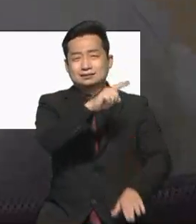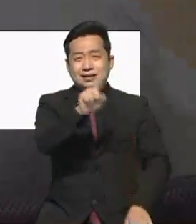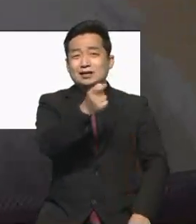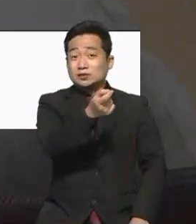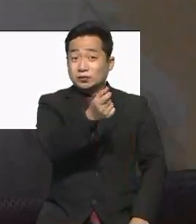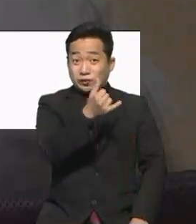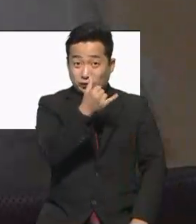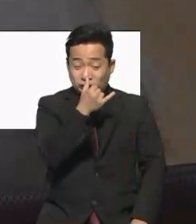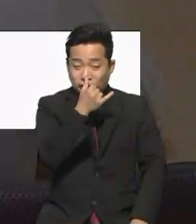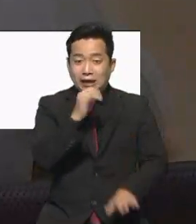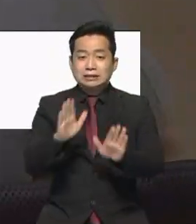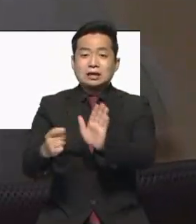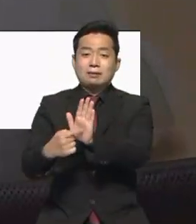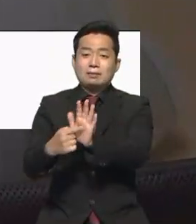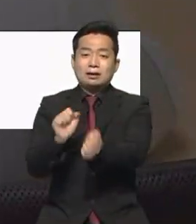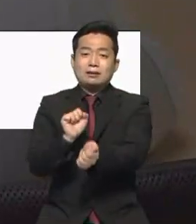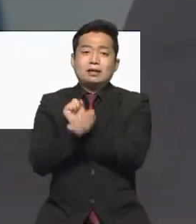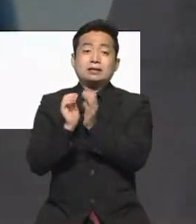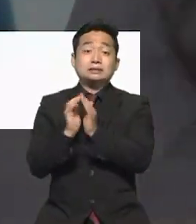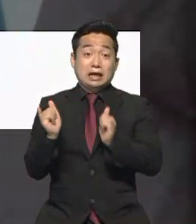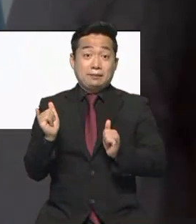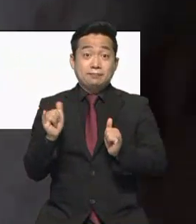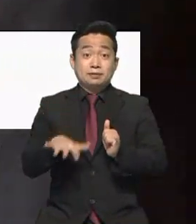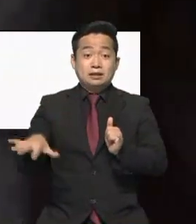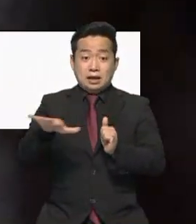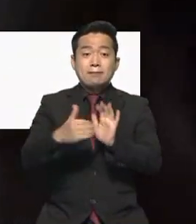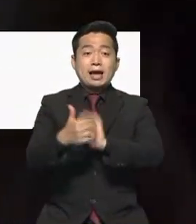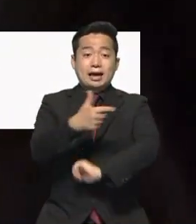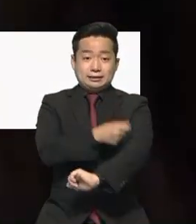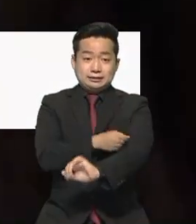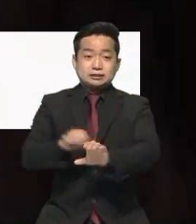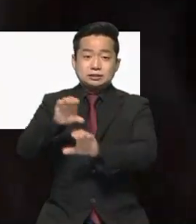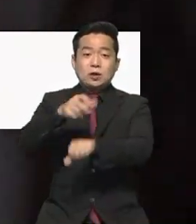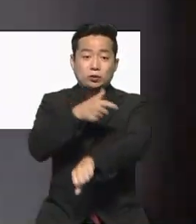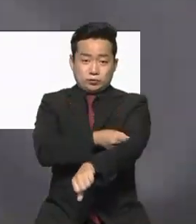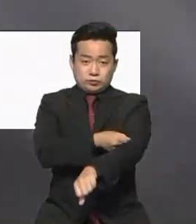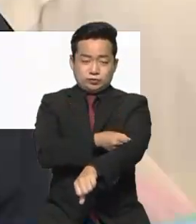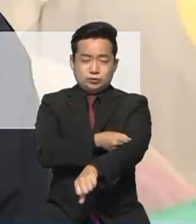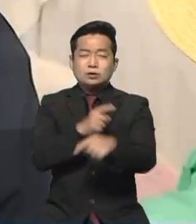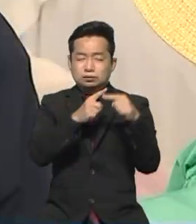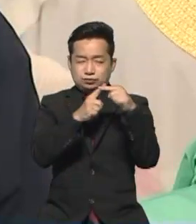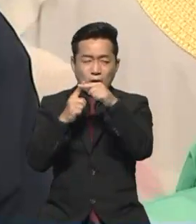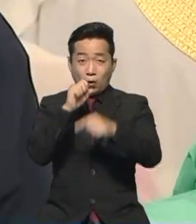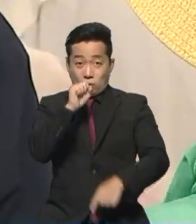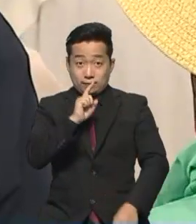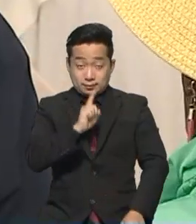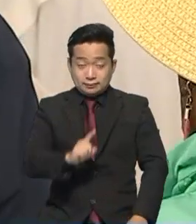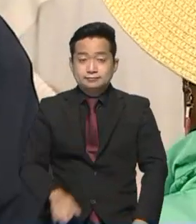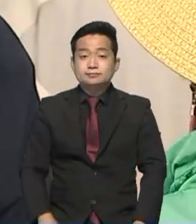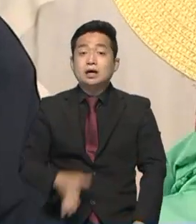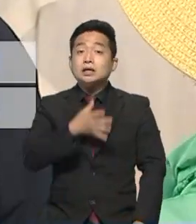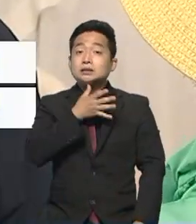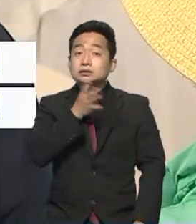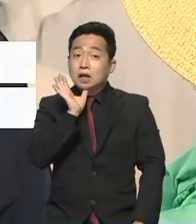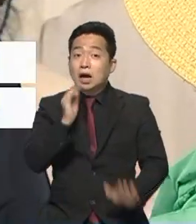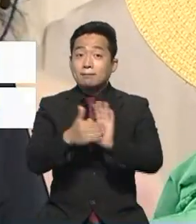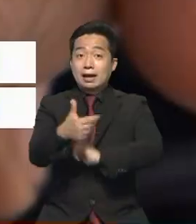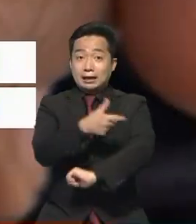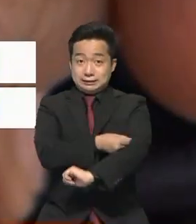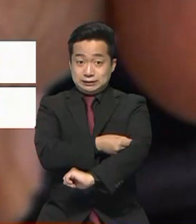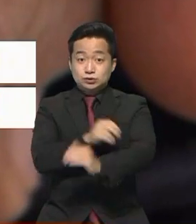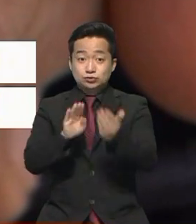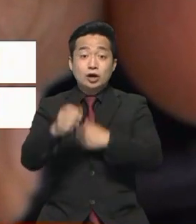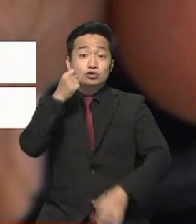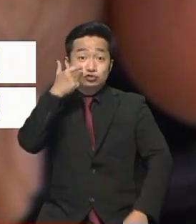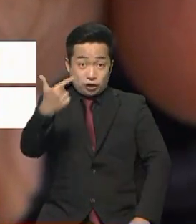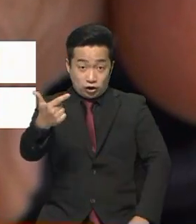하지만 당장 걸리면 큰일 날 분들은 그래도 백신을 추가 접종하시는 게 좋겠습니다. 고령층은 백신을 맞은 지